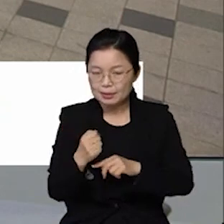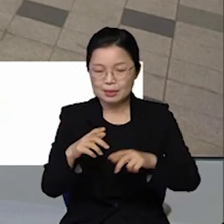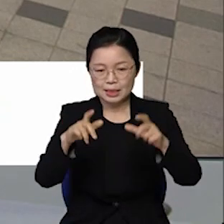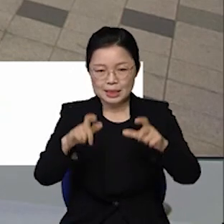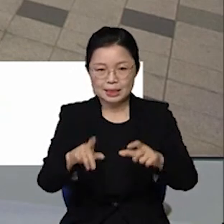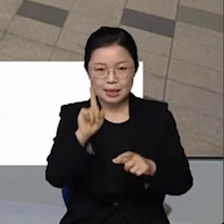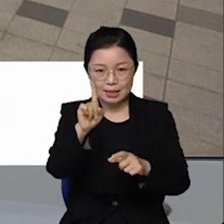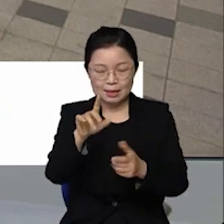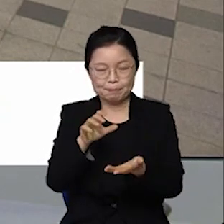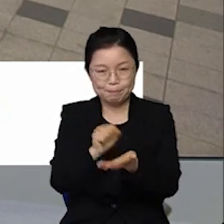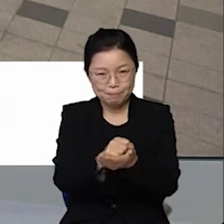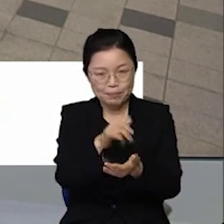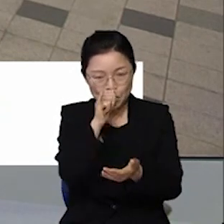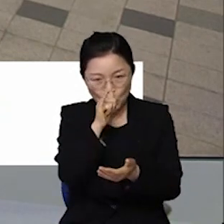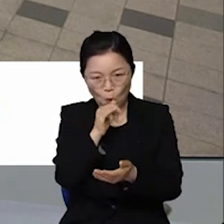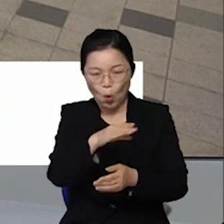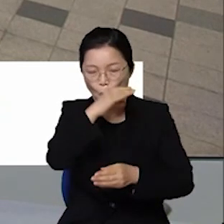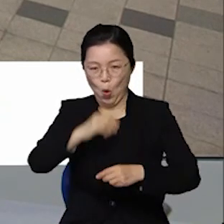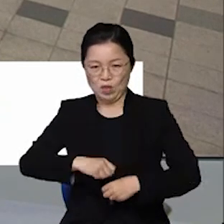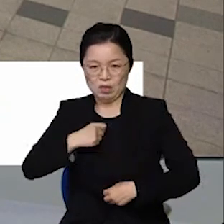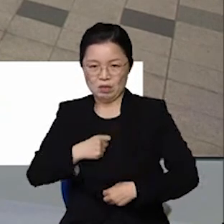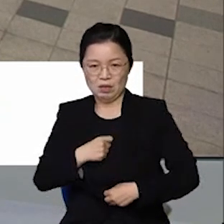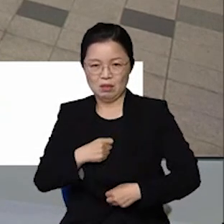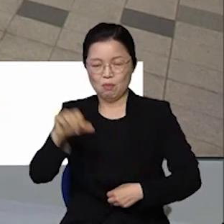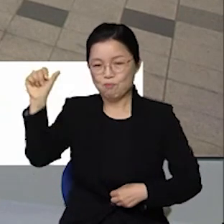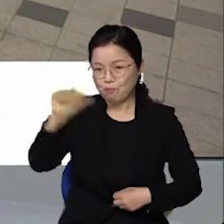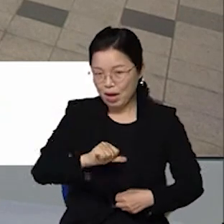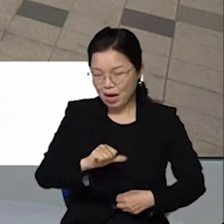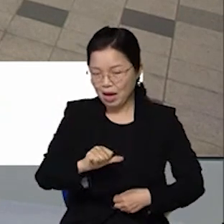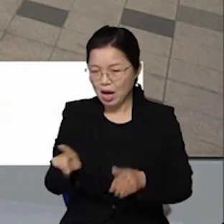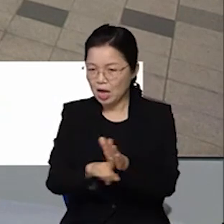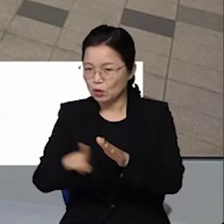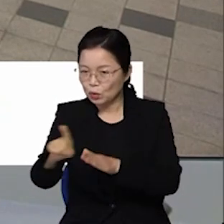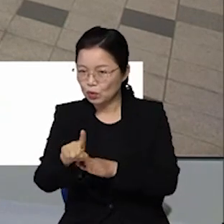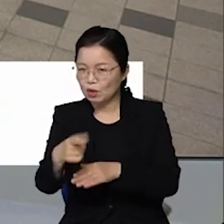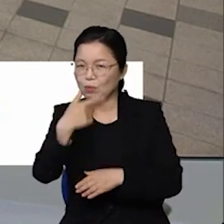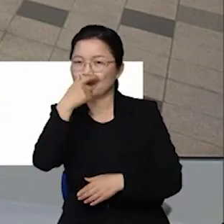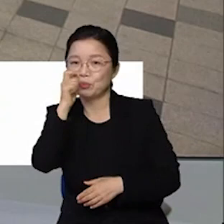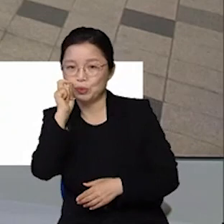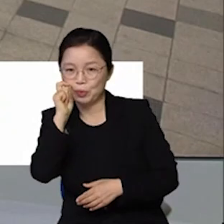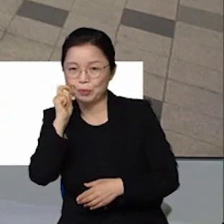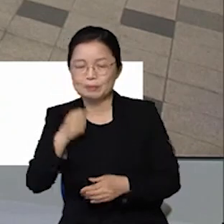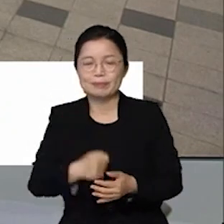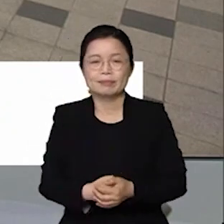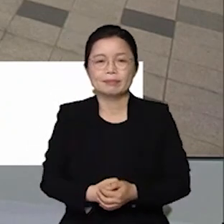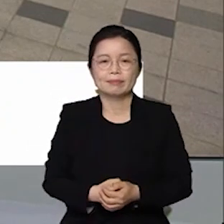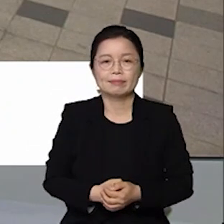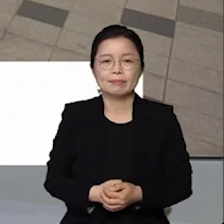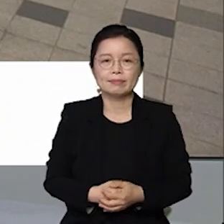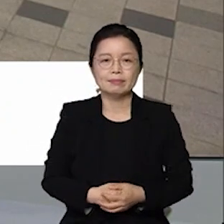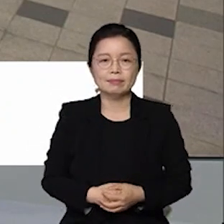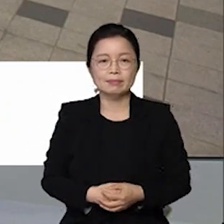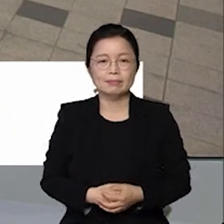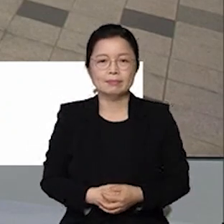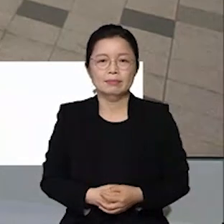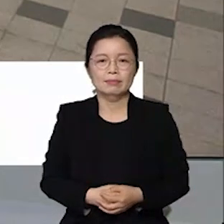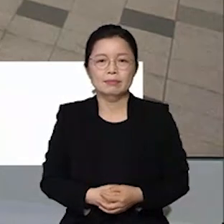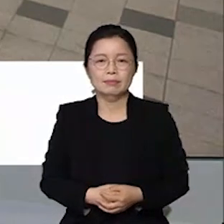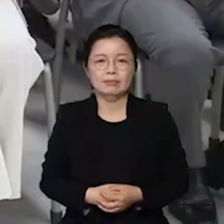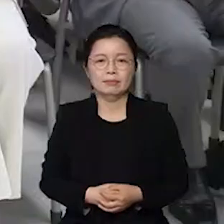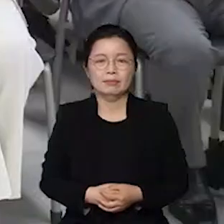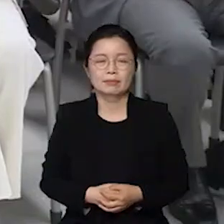진출에 성공했고, 정의당은 몰락한 반면 진보당은 약진했습니다. 이계혁 기자의 보도입니다.